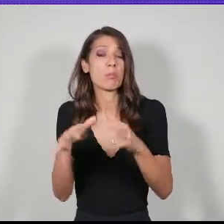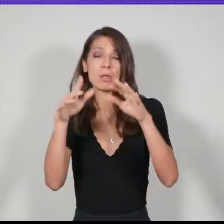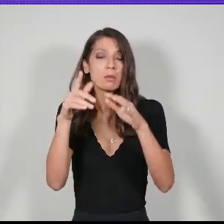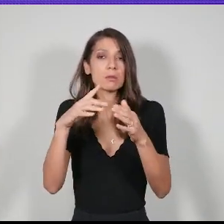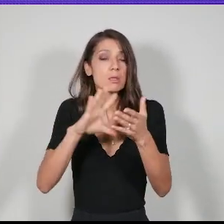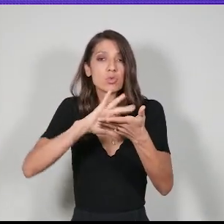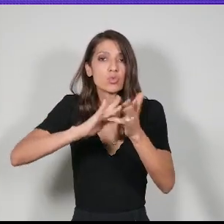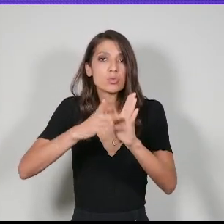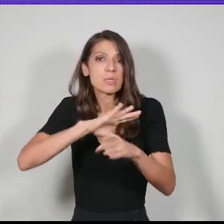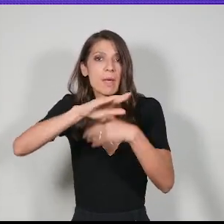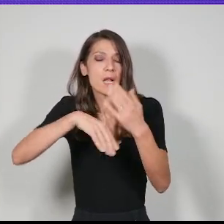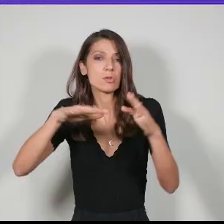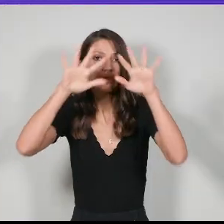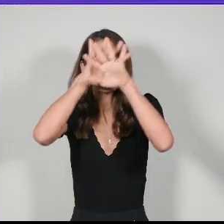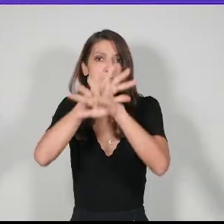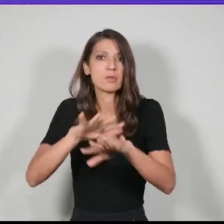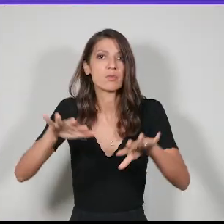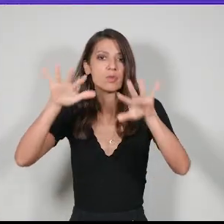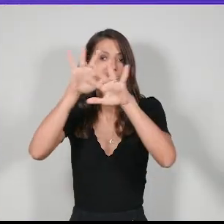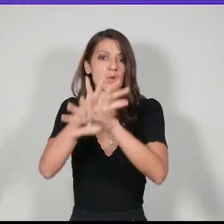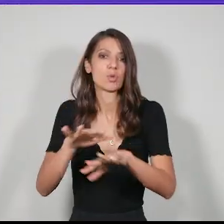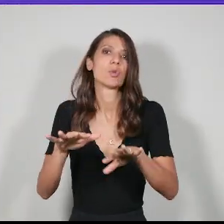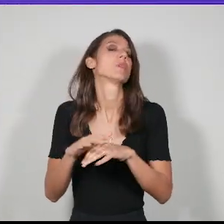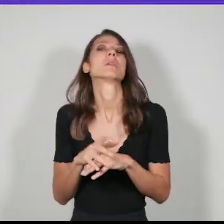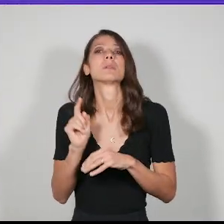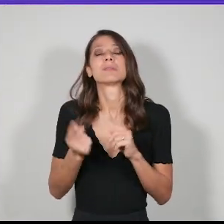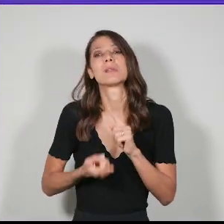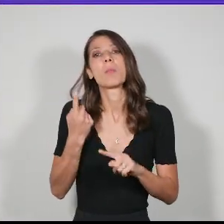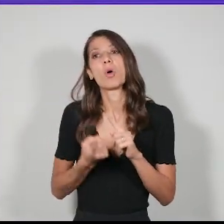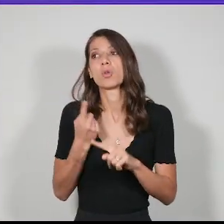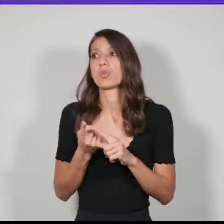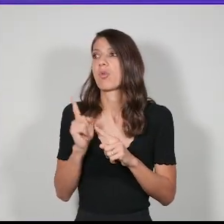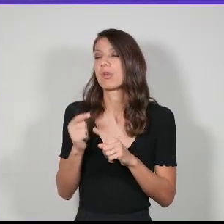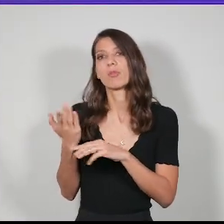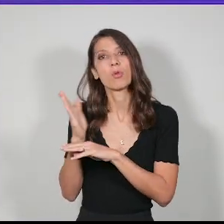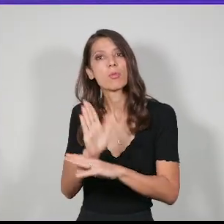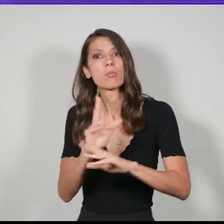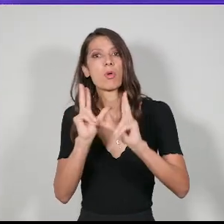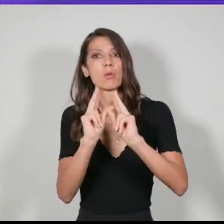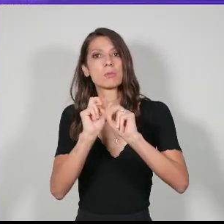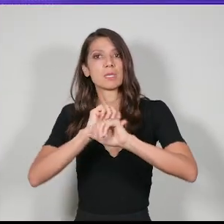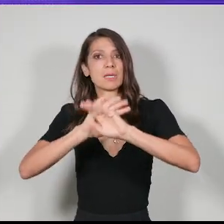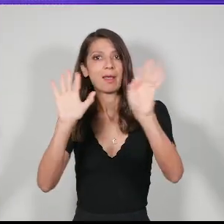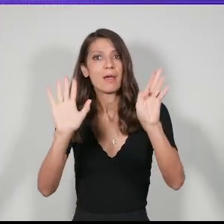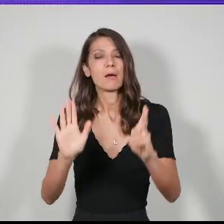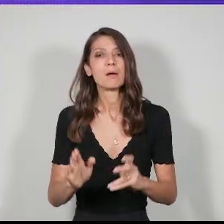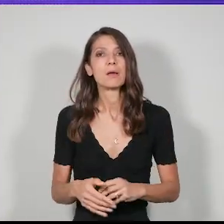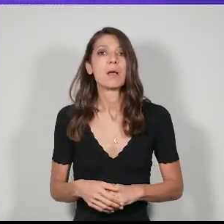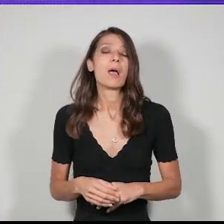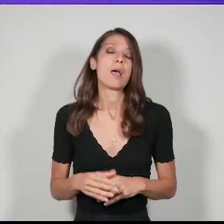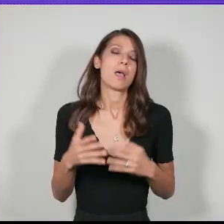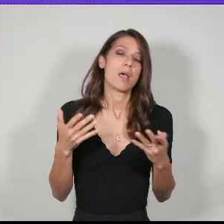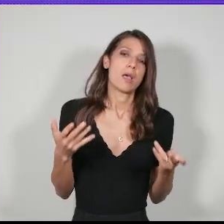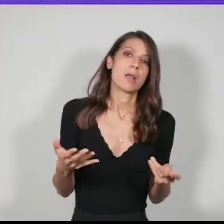sur lequel il est important, effectivement, de pouvoir revenir, redonner du sens. Alors, peut-être que, au lieu de figer